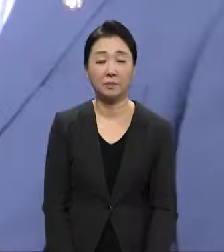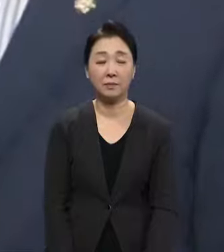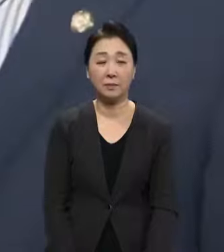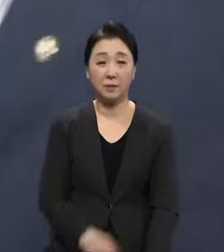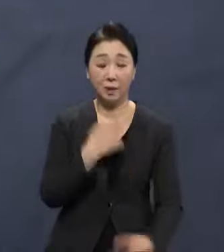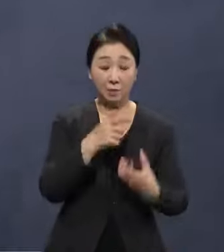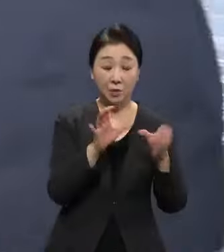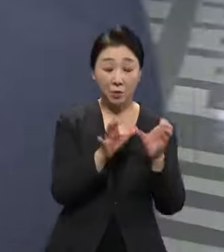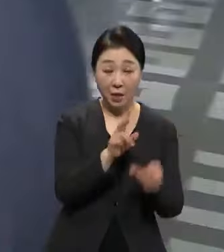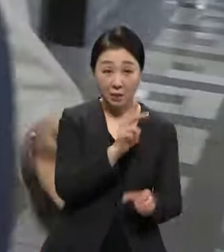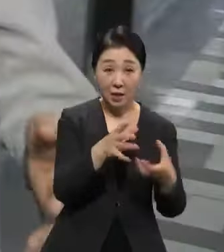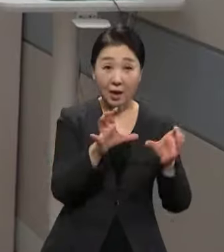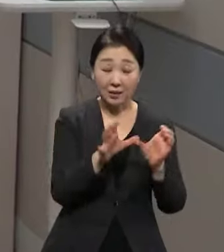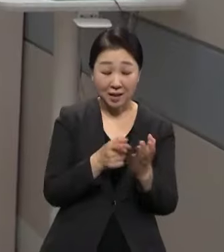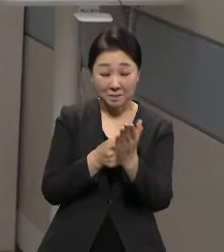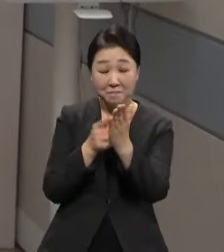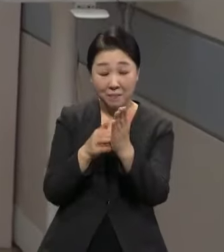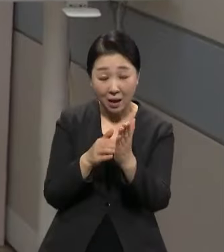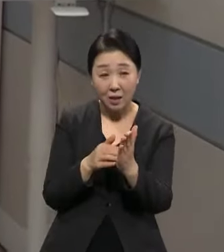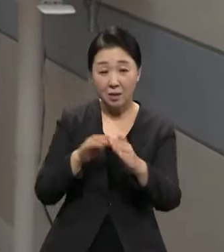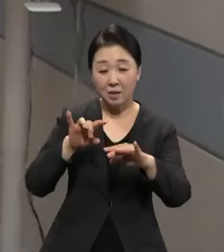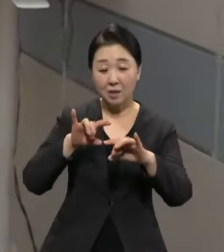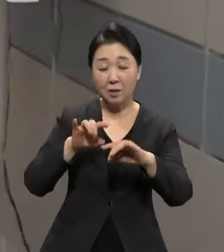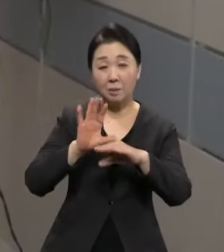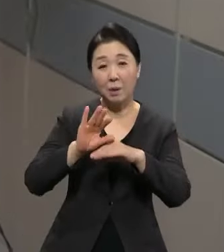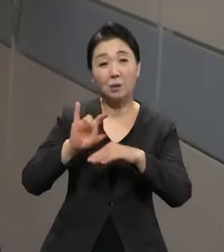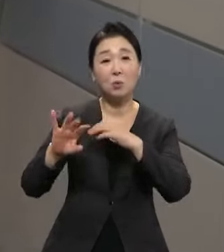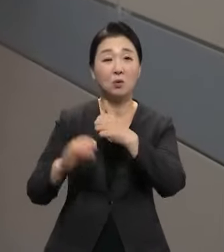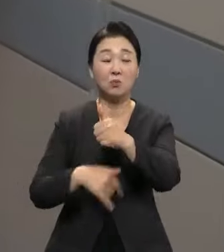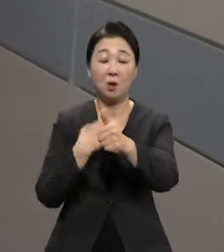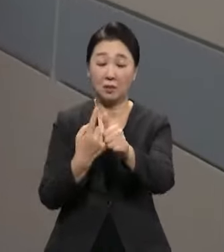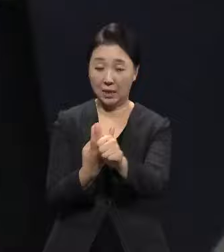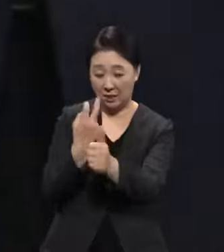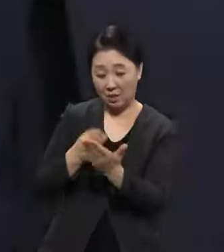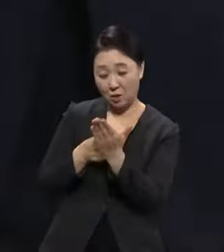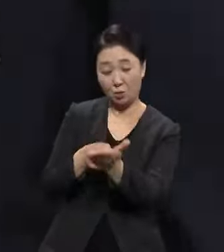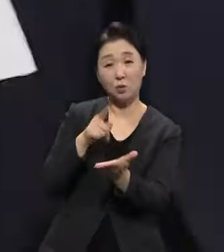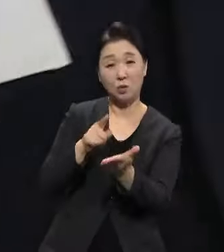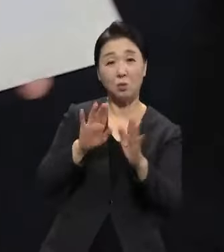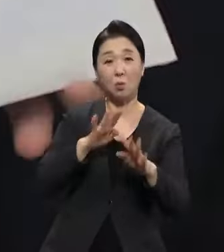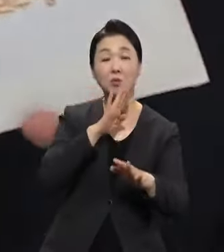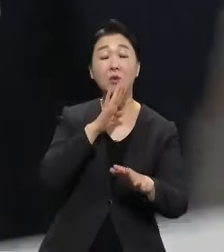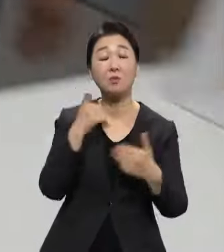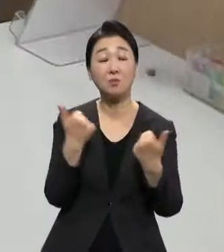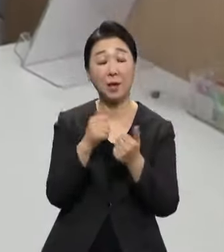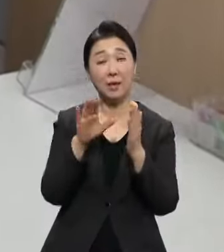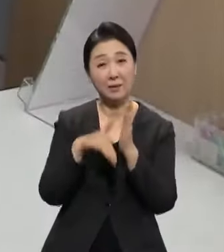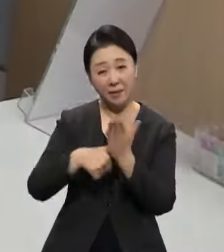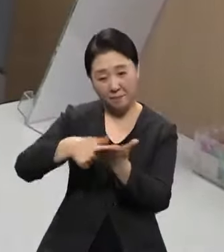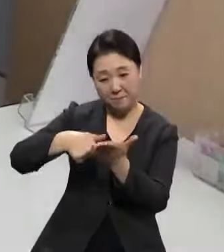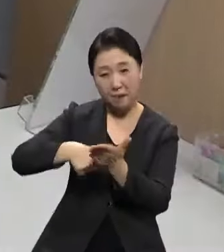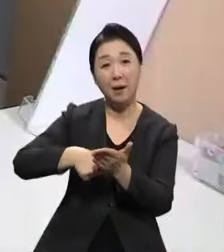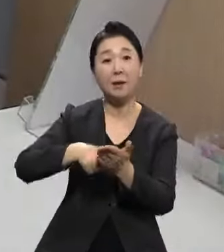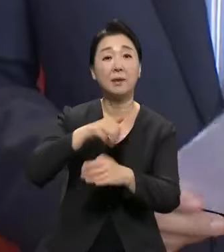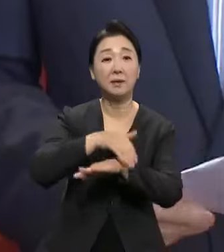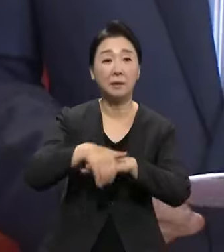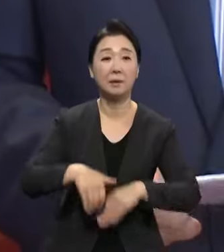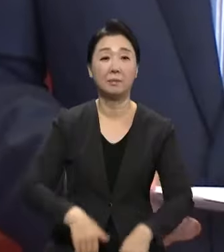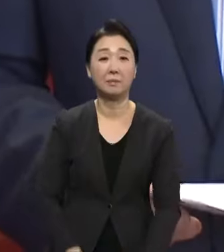민주당 등 야당이 발의한 이진숙 방송통신위원장에 대한 탄핵 소추안이 오늘 국회 본회의에서 처리될